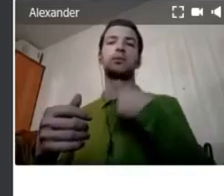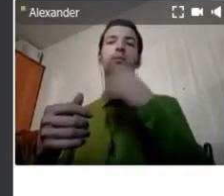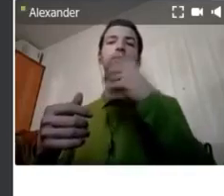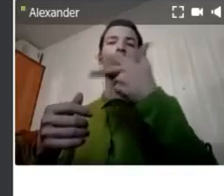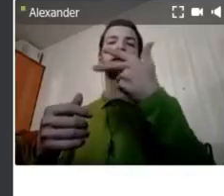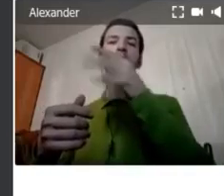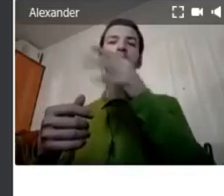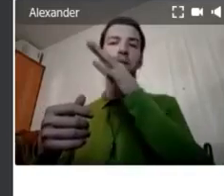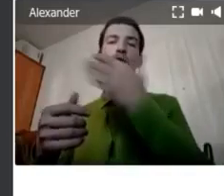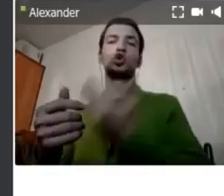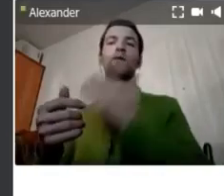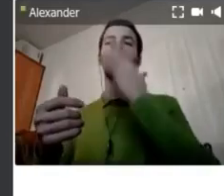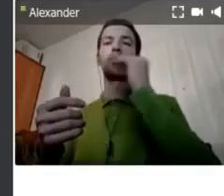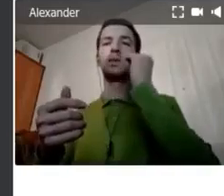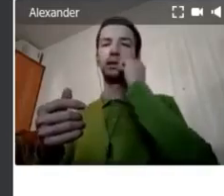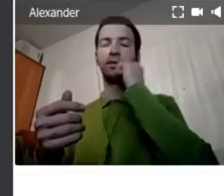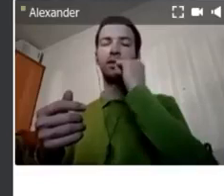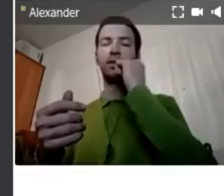круиз